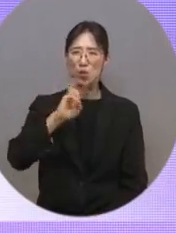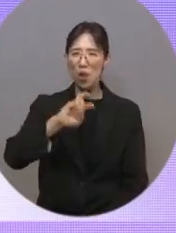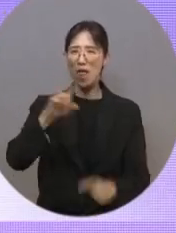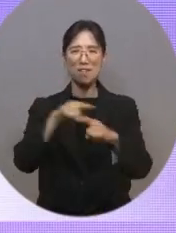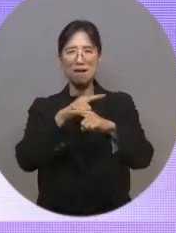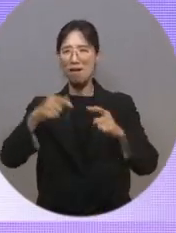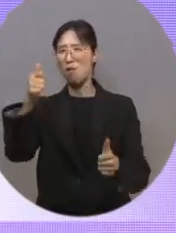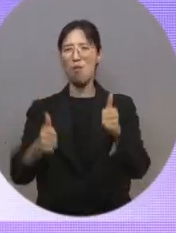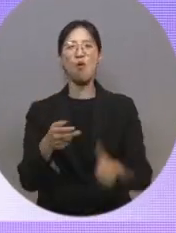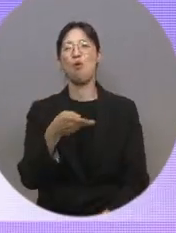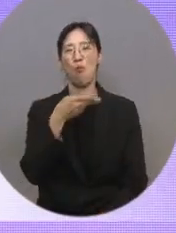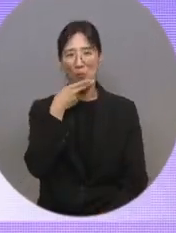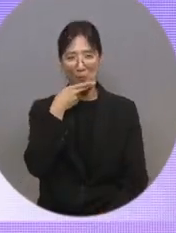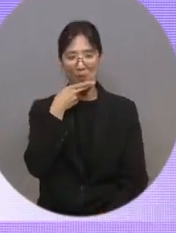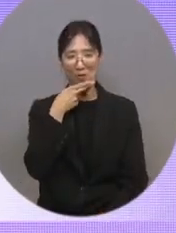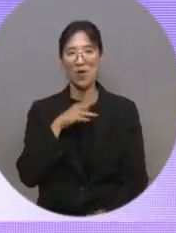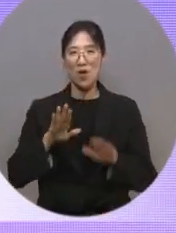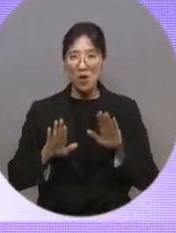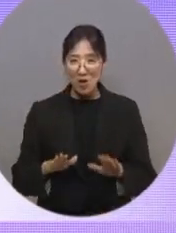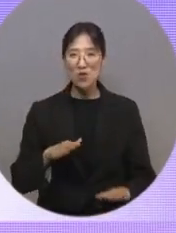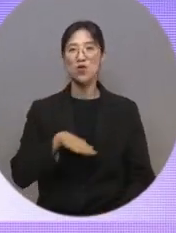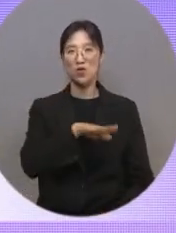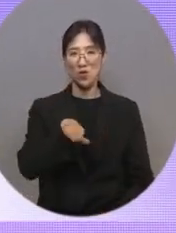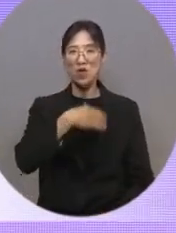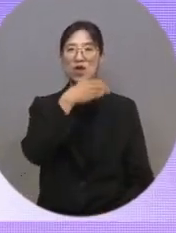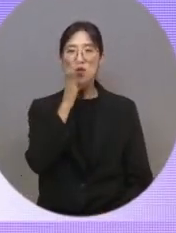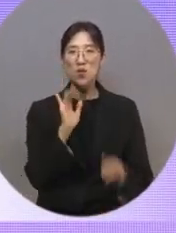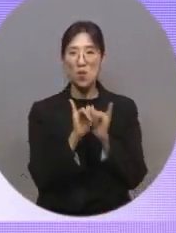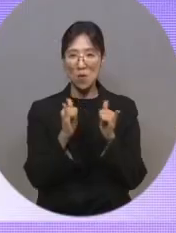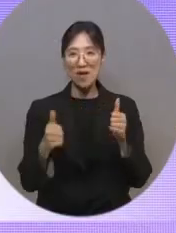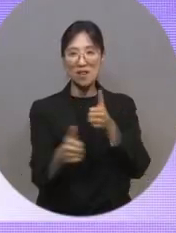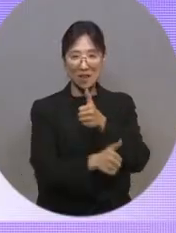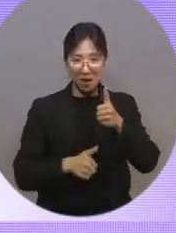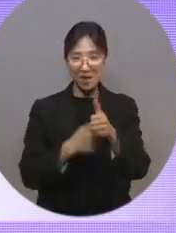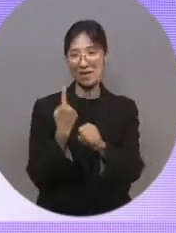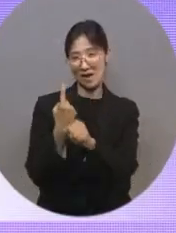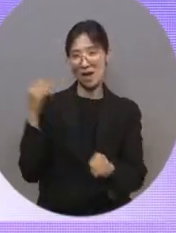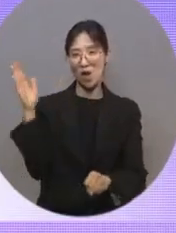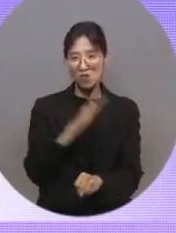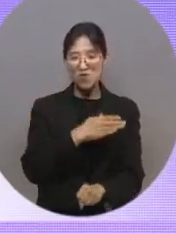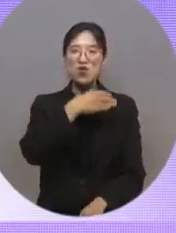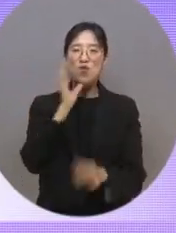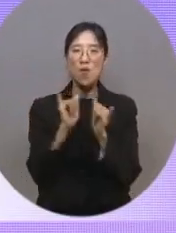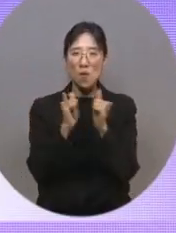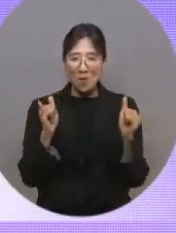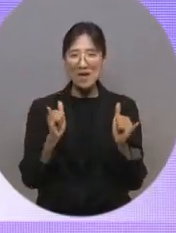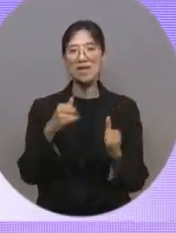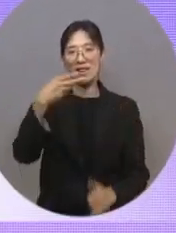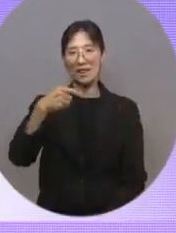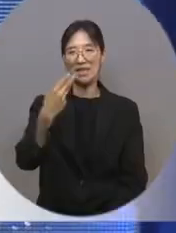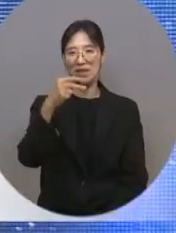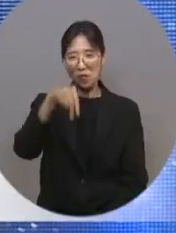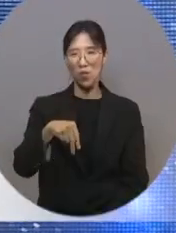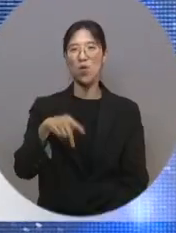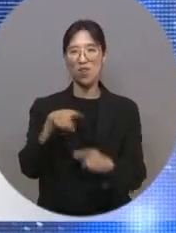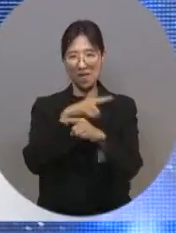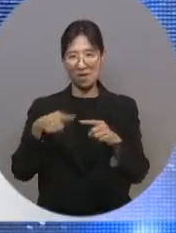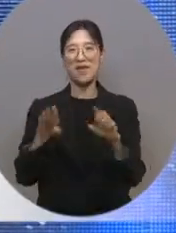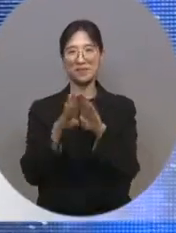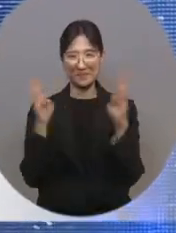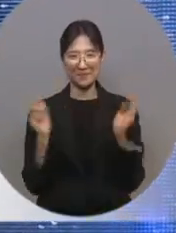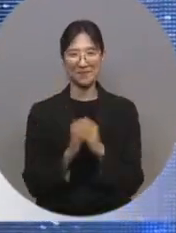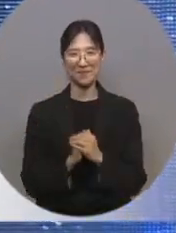없습니다. 그래서 우리 노인회가 작년부터 시니어 트롯 대회를 개최하게 되었습니다.